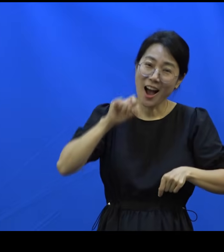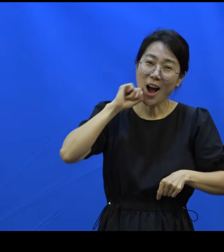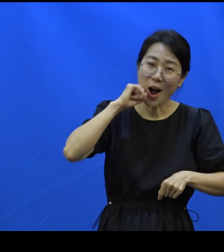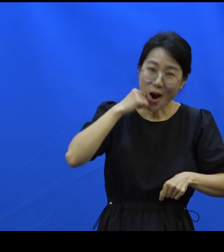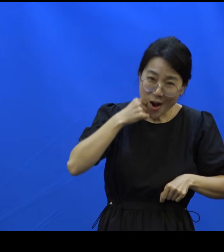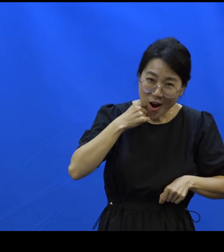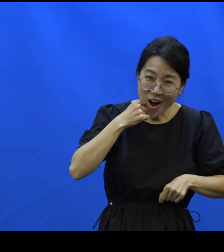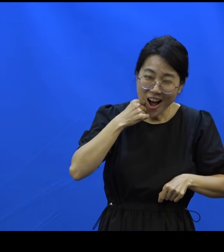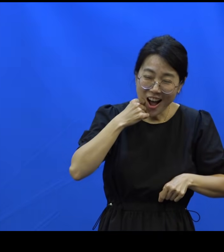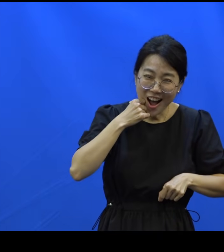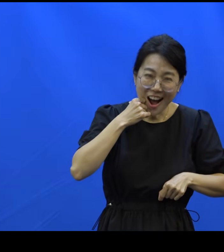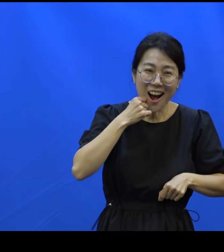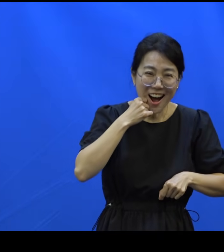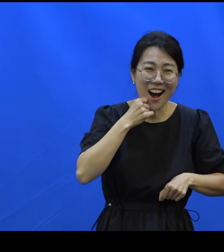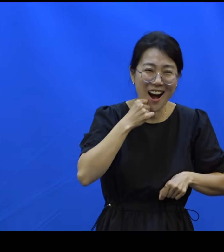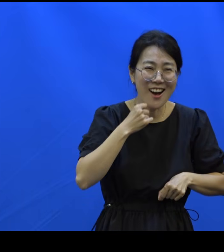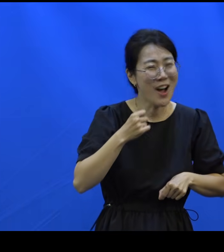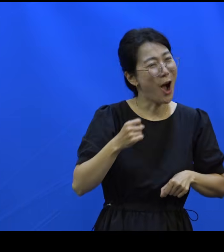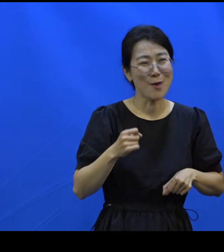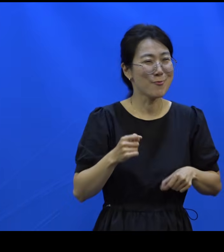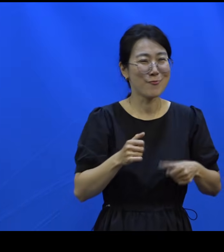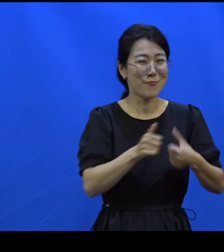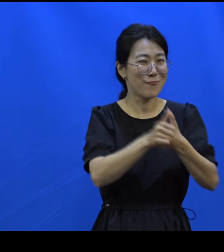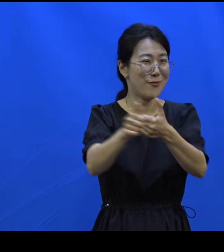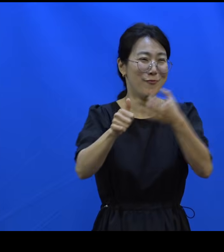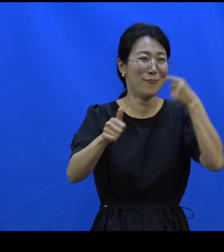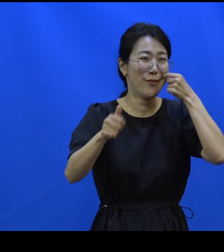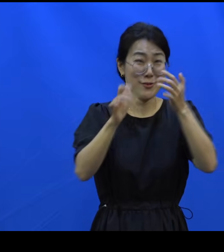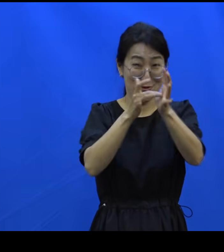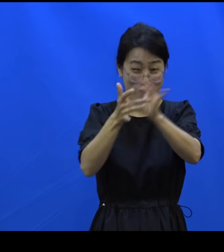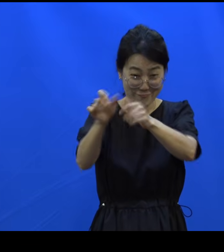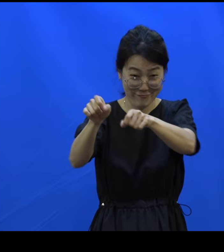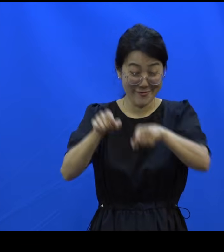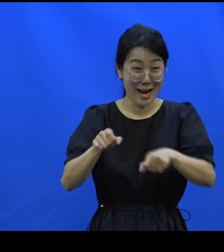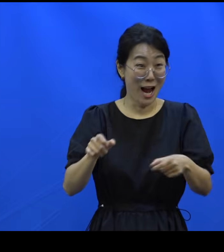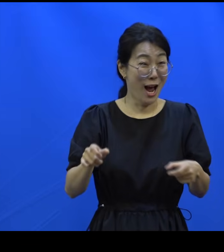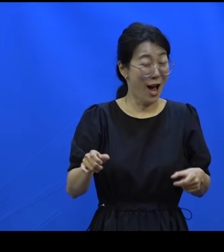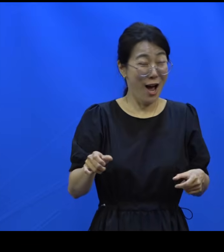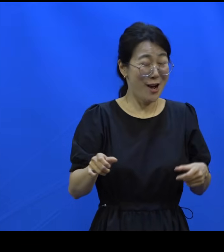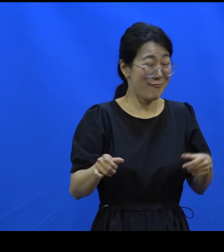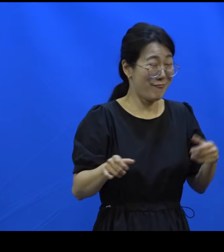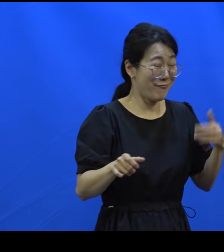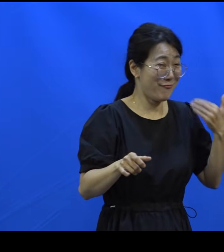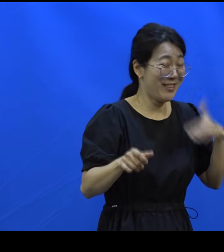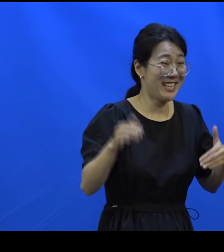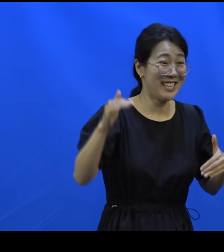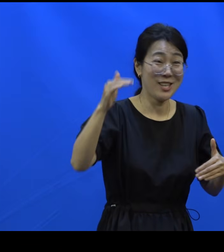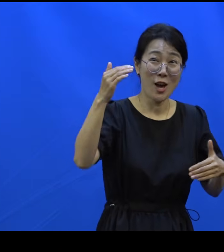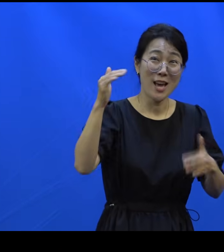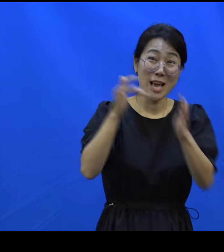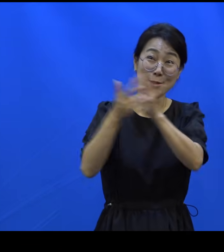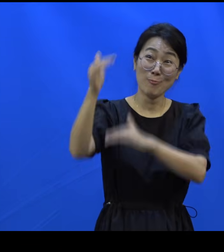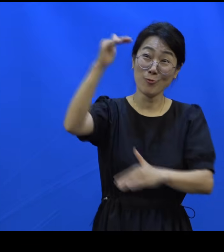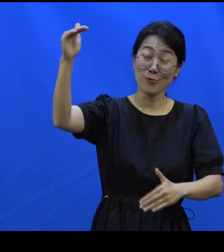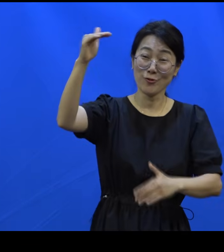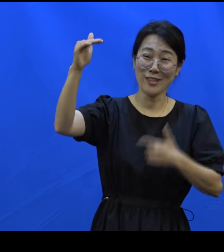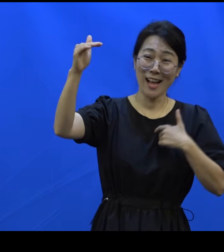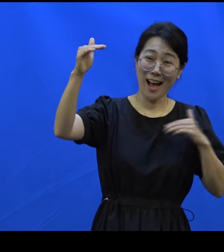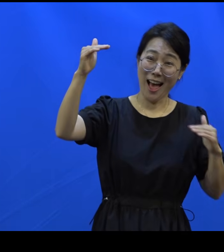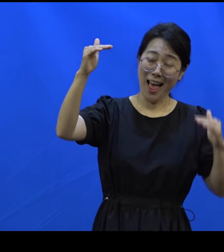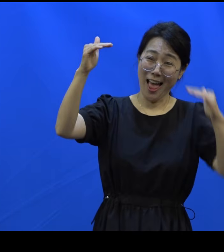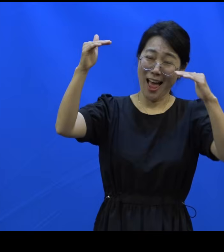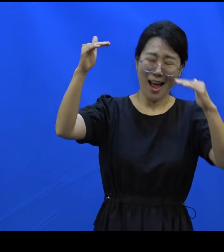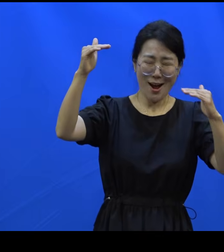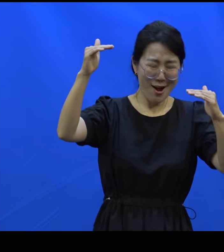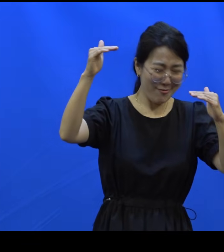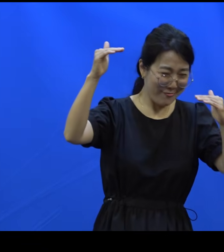아마 설교를 다 듣고 난 다음에 나는 이렇게는 살 수 없어. 우리가 감당하기에 너무 높은 수준이야.